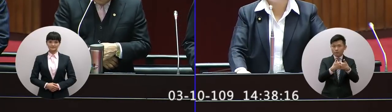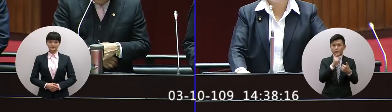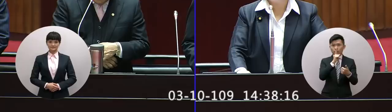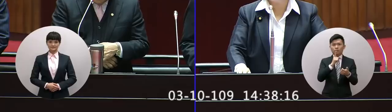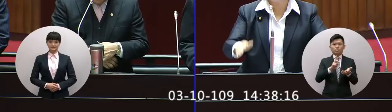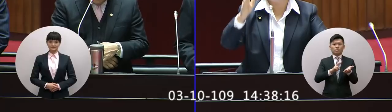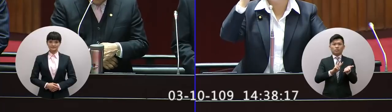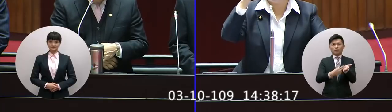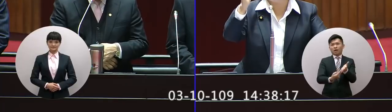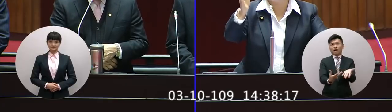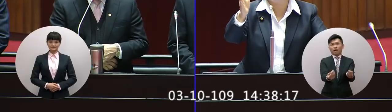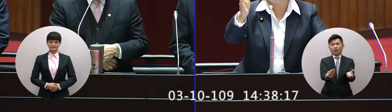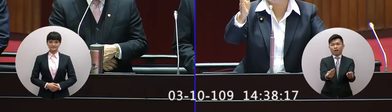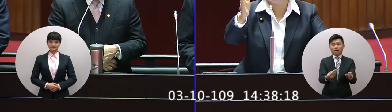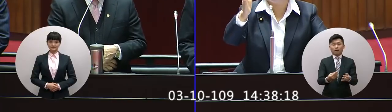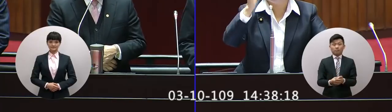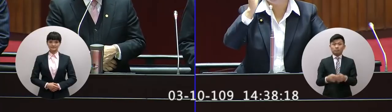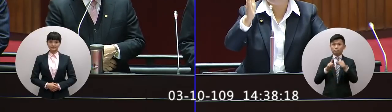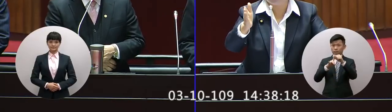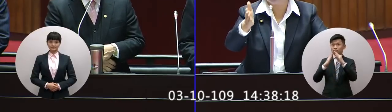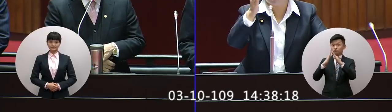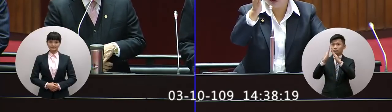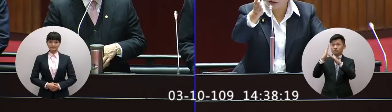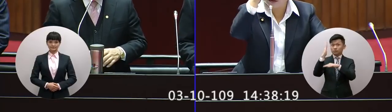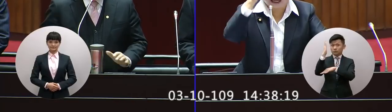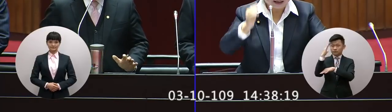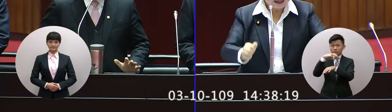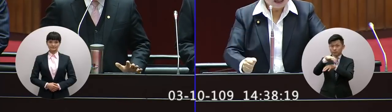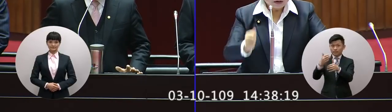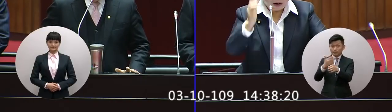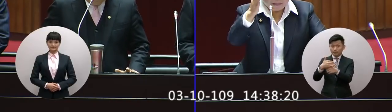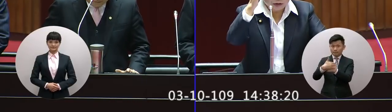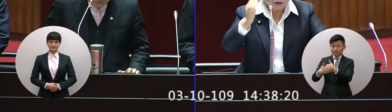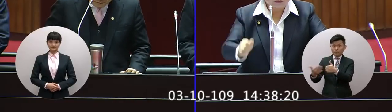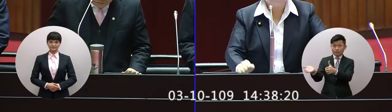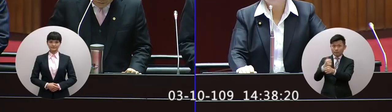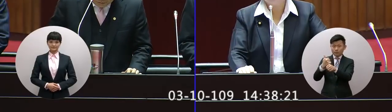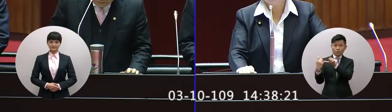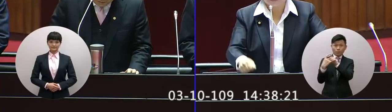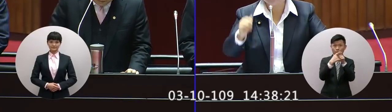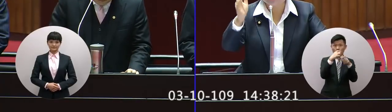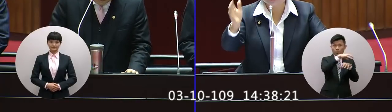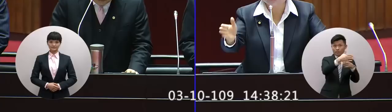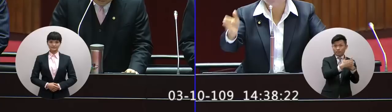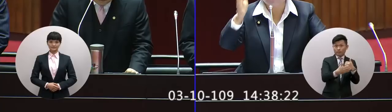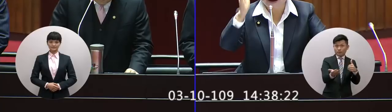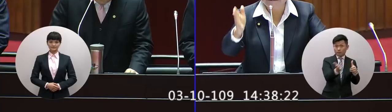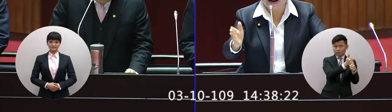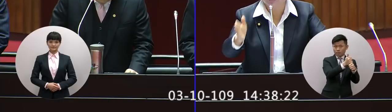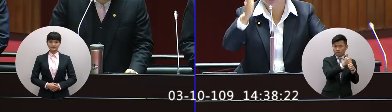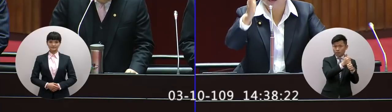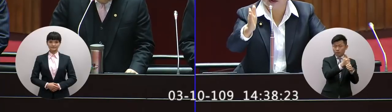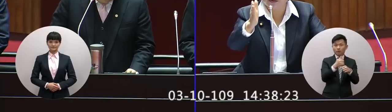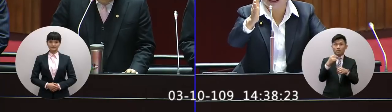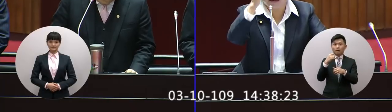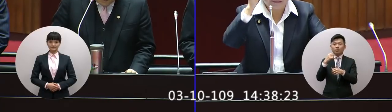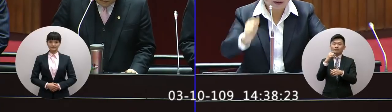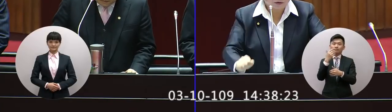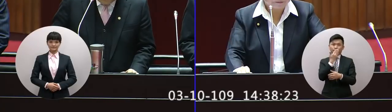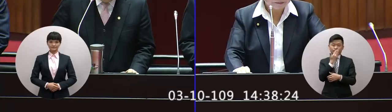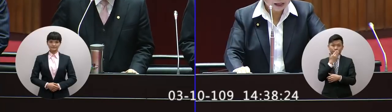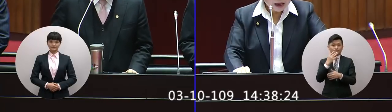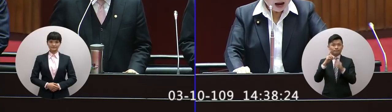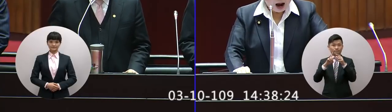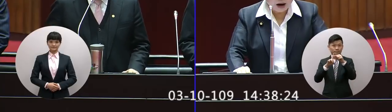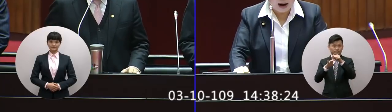处分。这是台中市政府环保署回复给环保署，台中市政府环保局回复给